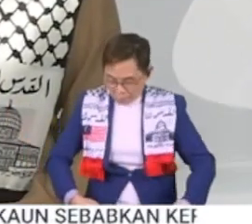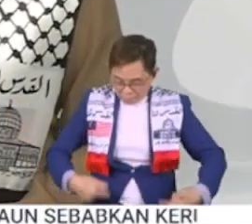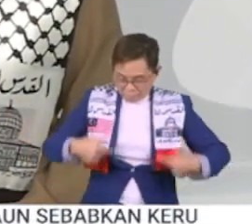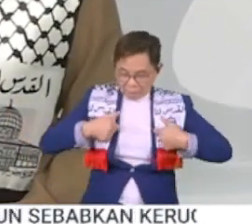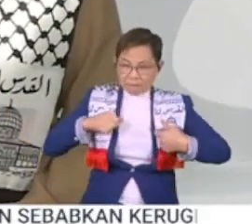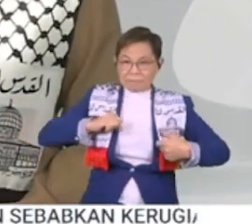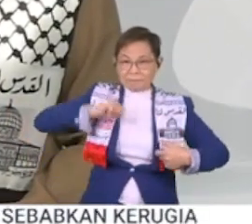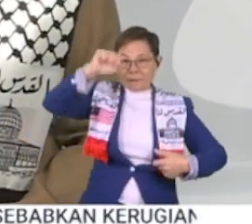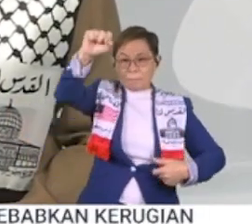dari Sabah